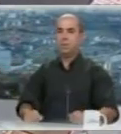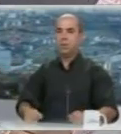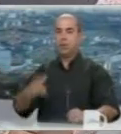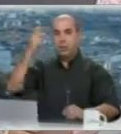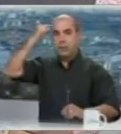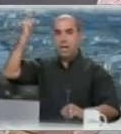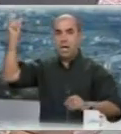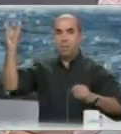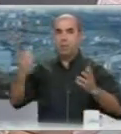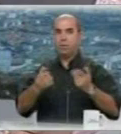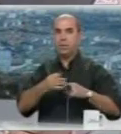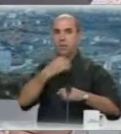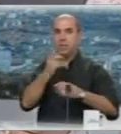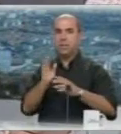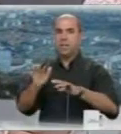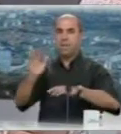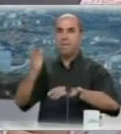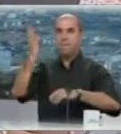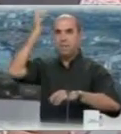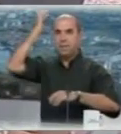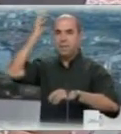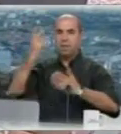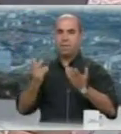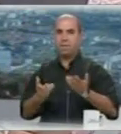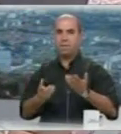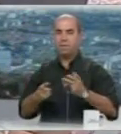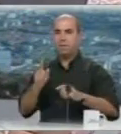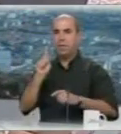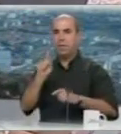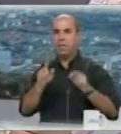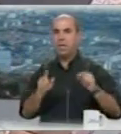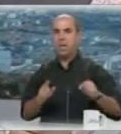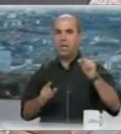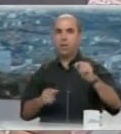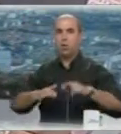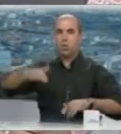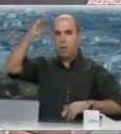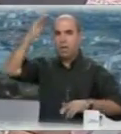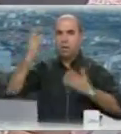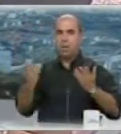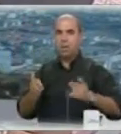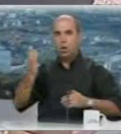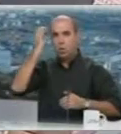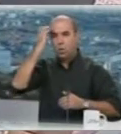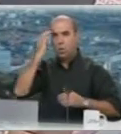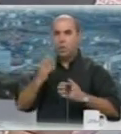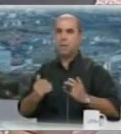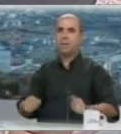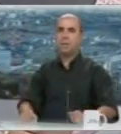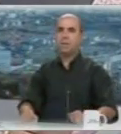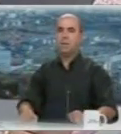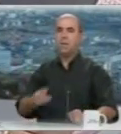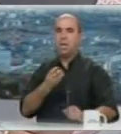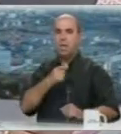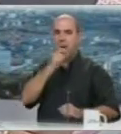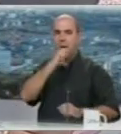تاعها خاصة في الصيف، لأنها بالدرجة الكبرى هي معروفة كما كنا نتحدث عن المثلجات